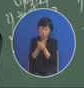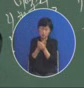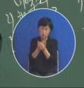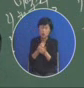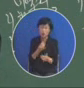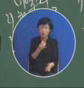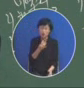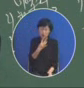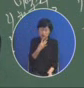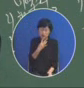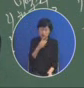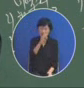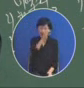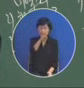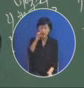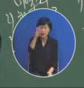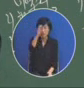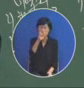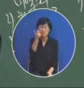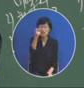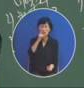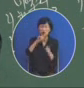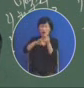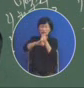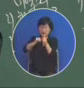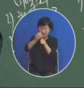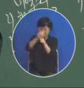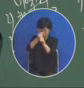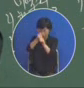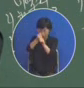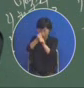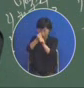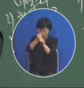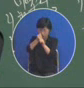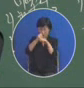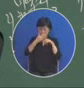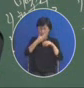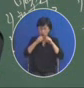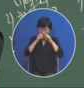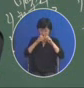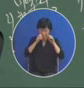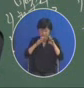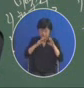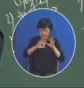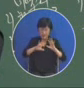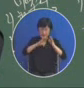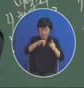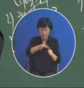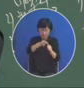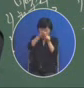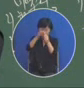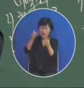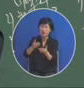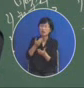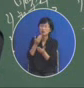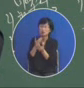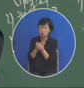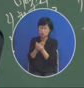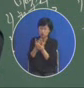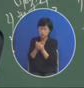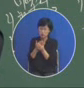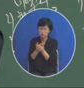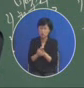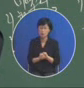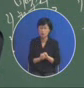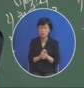eyes. 오직 갈보리산 언약으로 세계 살리는 역사가 시작되게 해 주옵소서. May we have the works of saving the world take